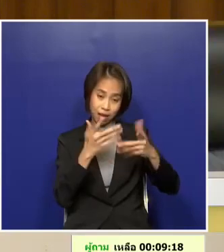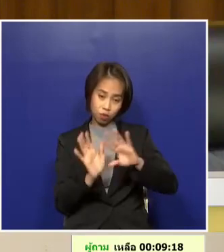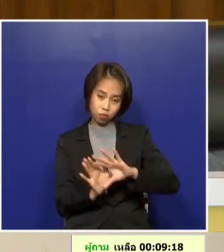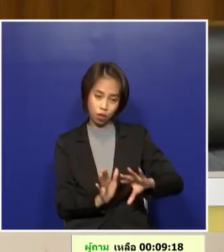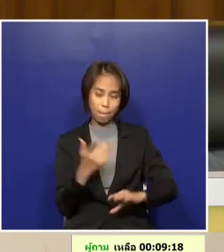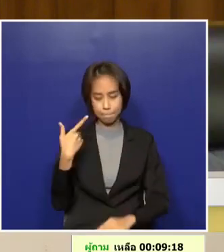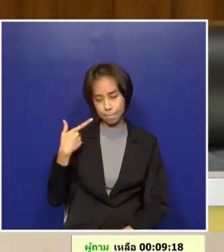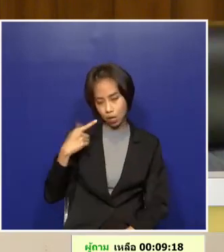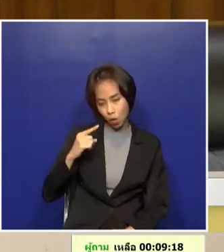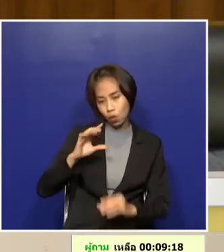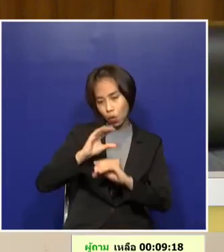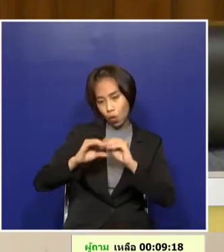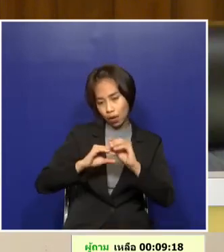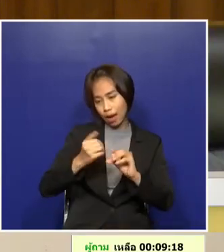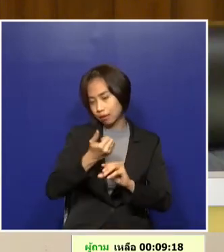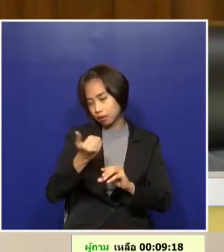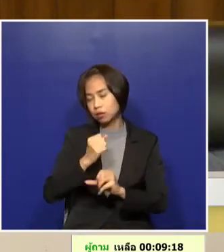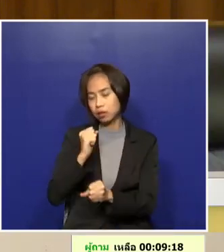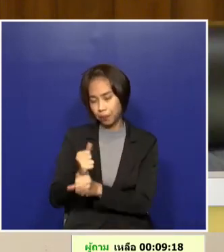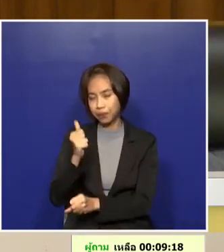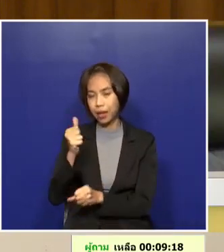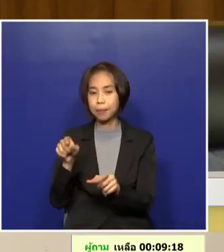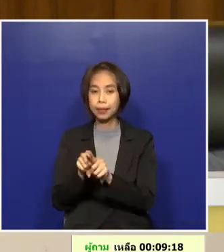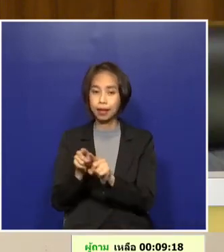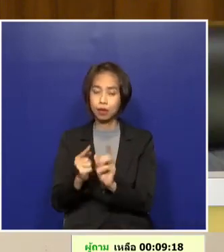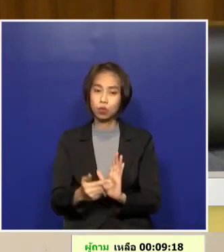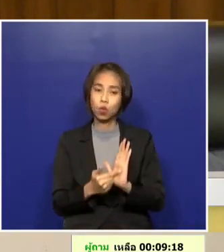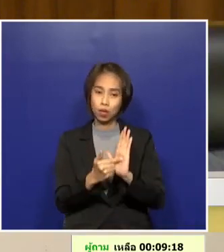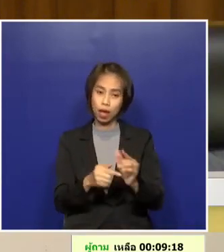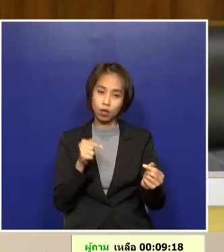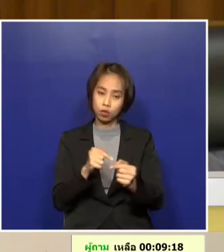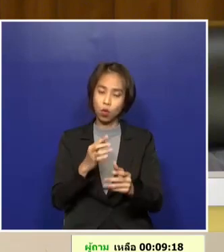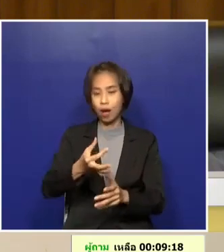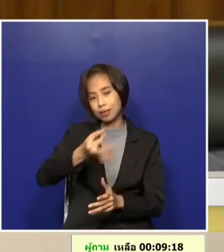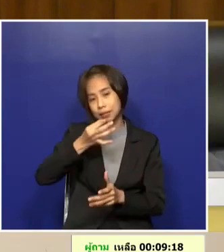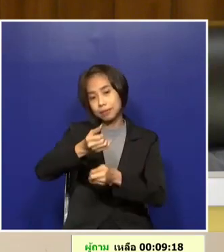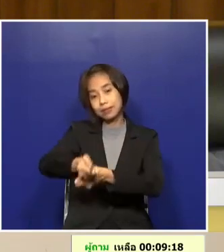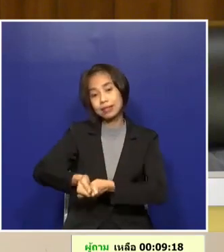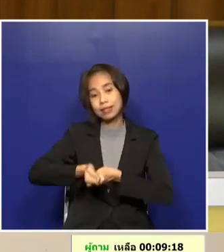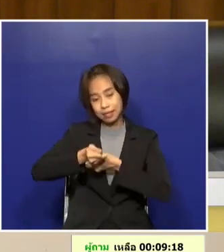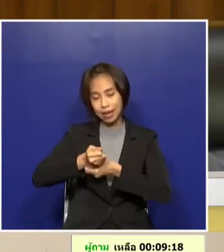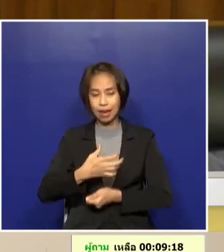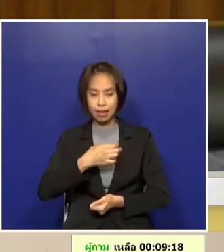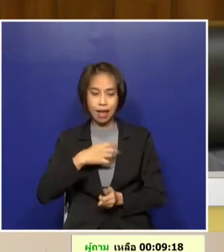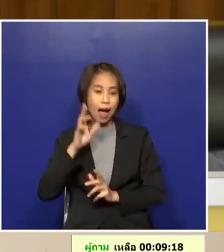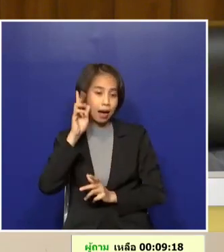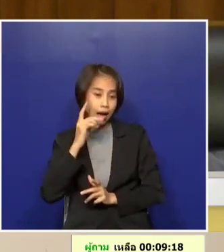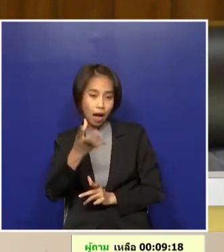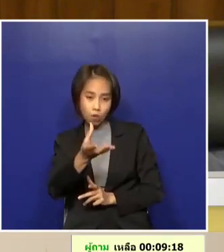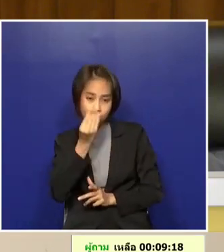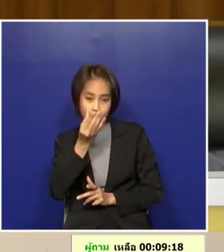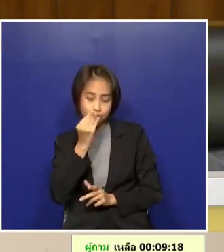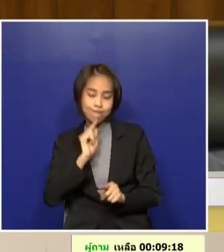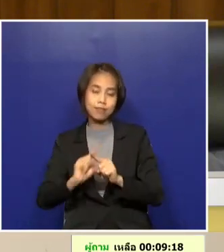โครงการอื่นๆได้ด้วยนะครับโดยเฉพาะอย่างยิ่งเรื่องของพี่น้องเกษตรกรซึ่งก็ต้องการรับข้อมูลข่าวสารในเรื่องของความเคลื่อน